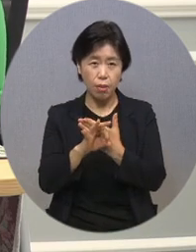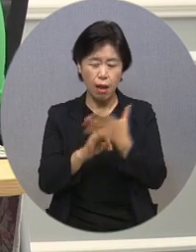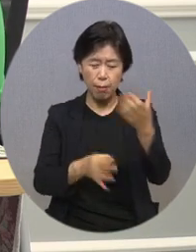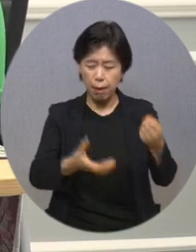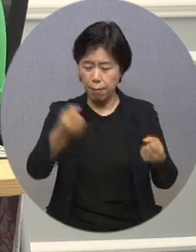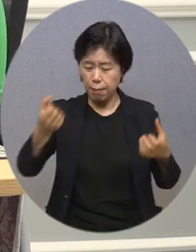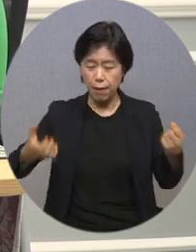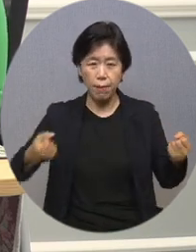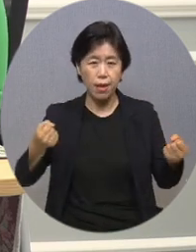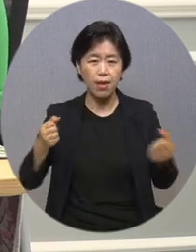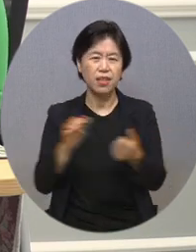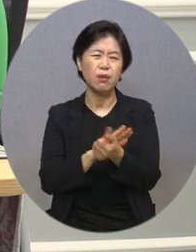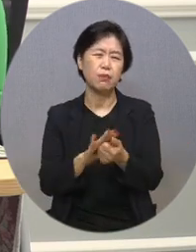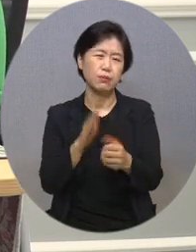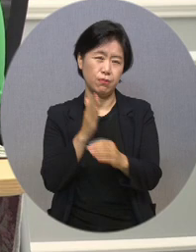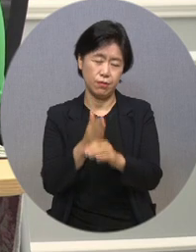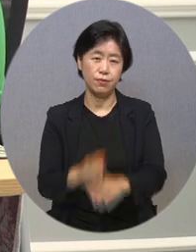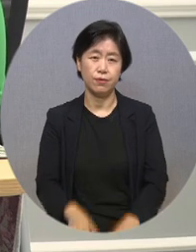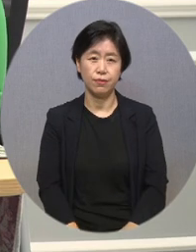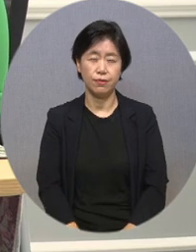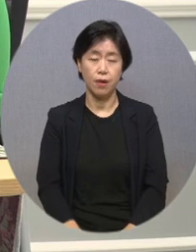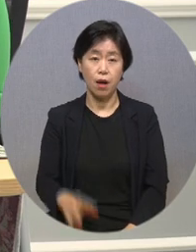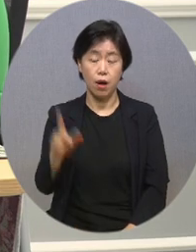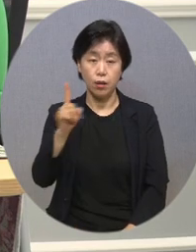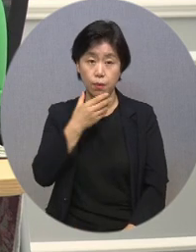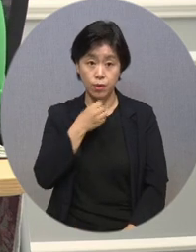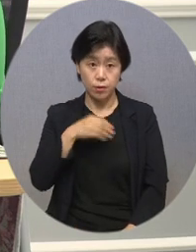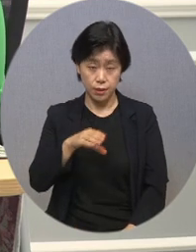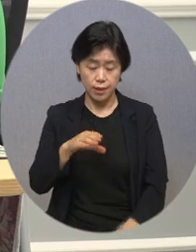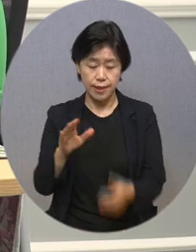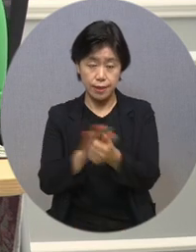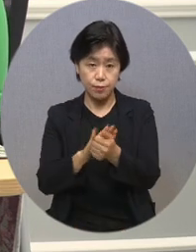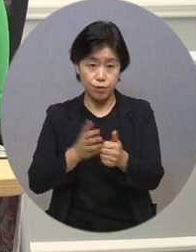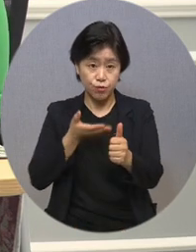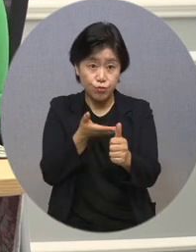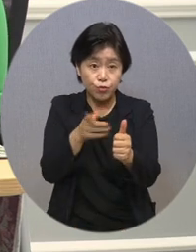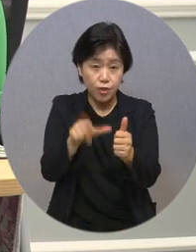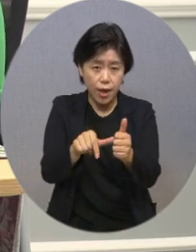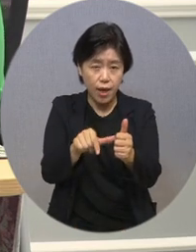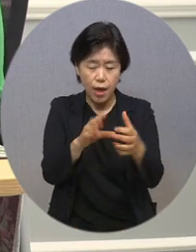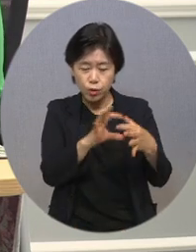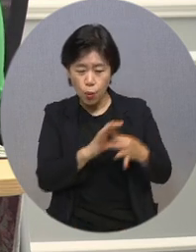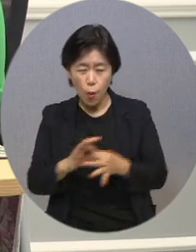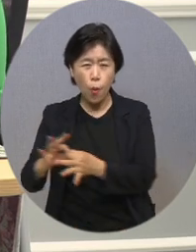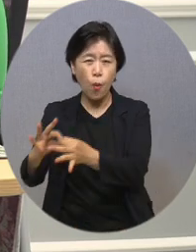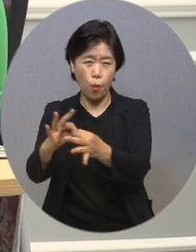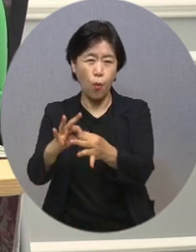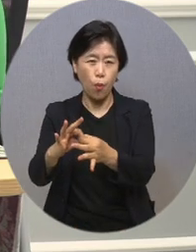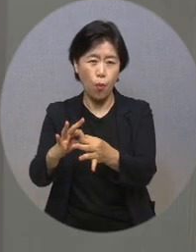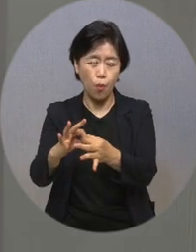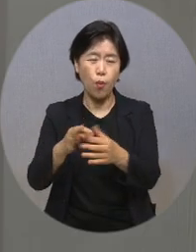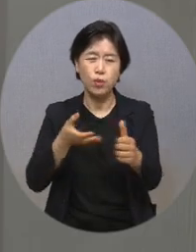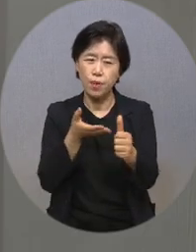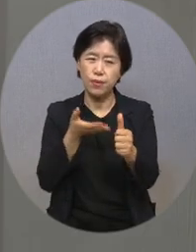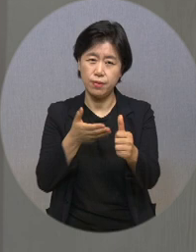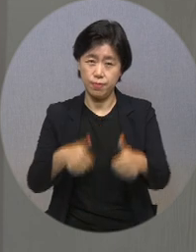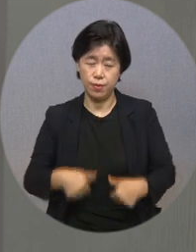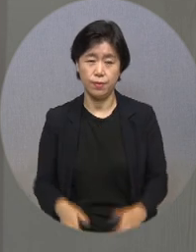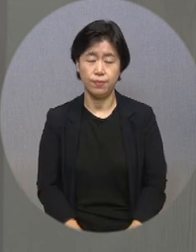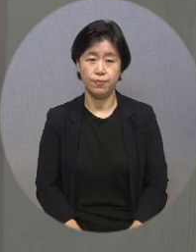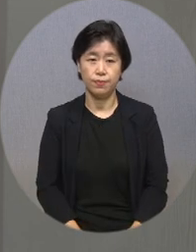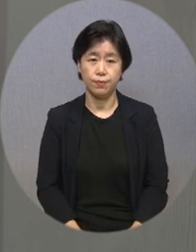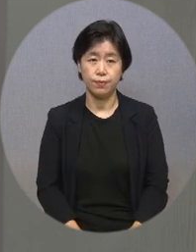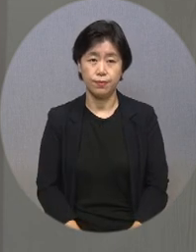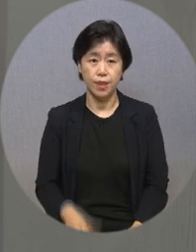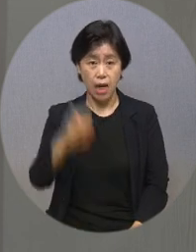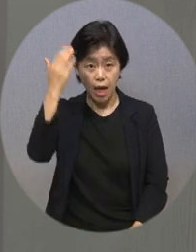있어요. 그래서 어떤 복지 서비스를 통합적으로 해야 될 필요성이 있지 않을까. 우리나라는 서비스를 필요로